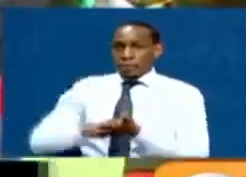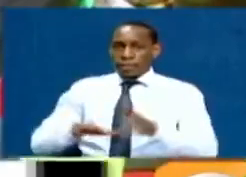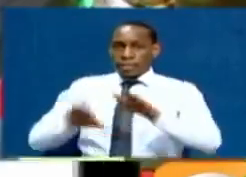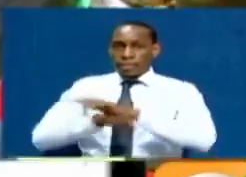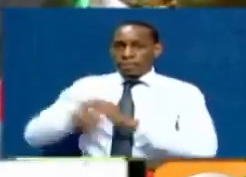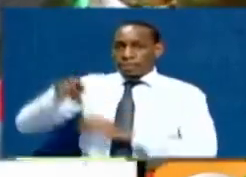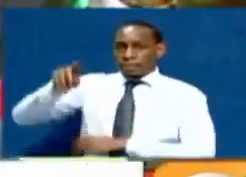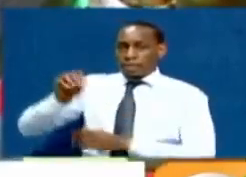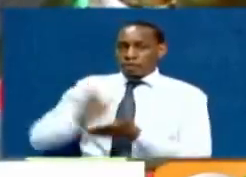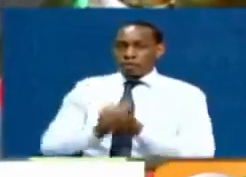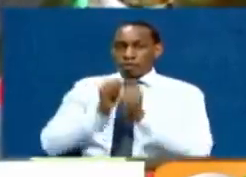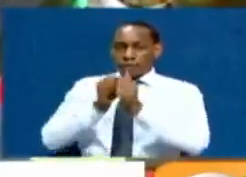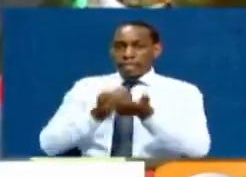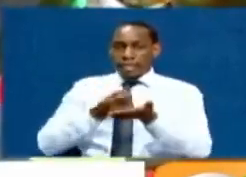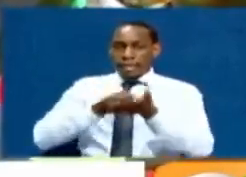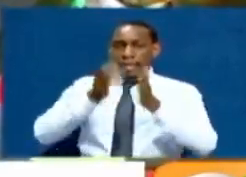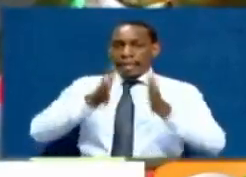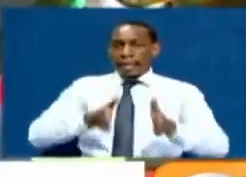presiding officer and clerks.